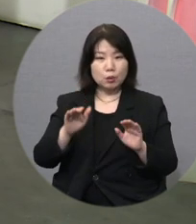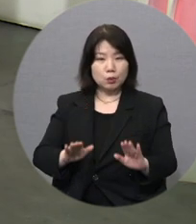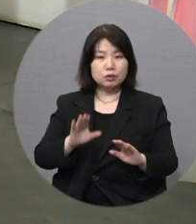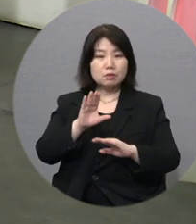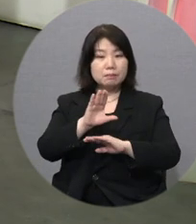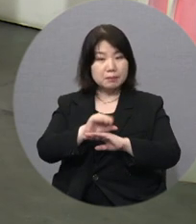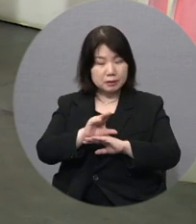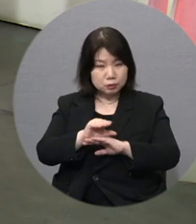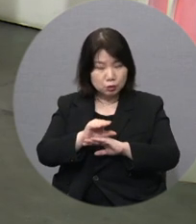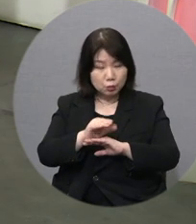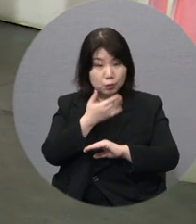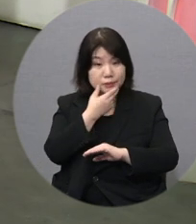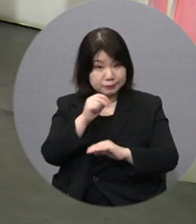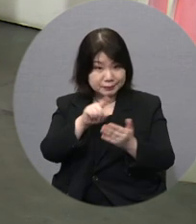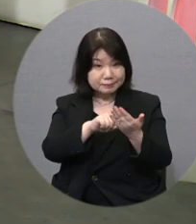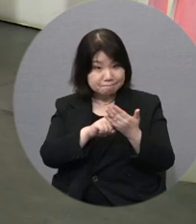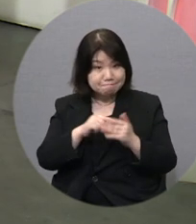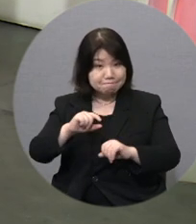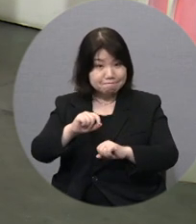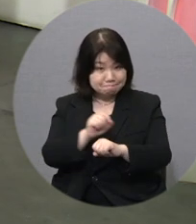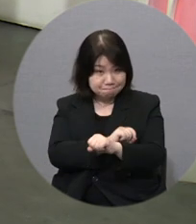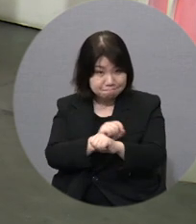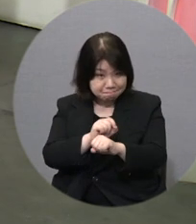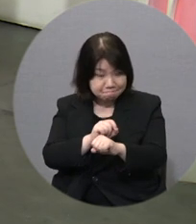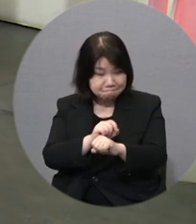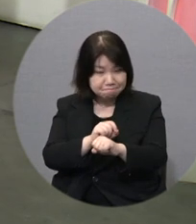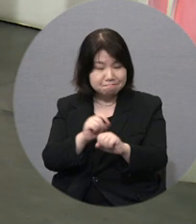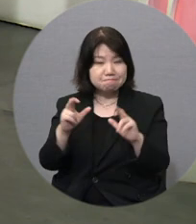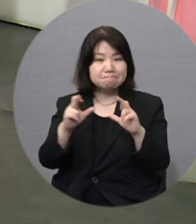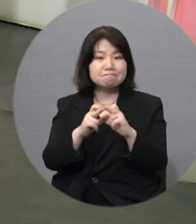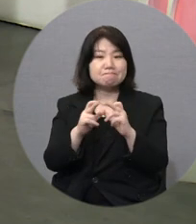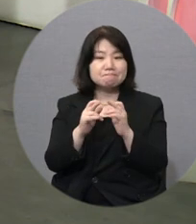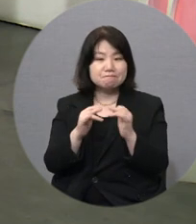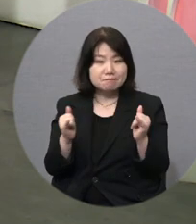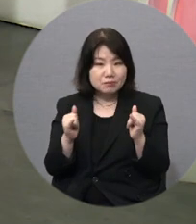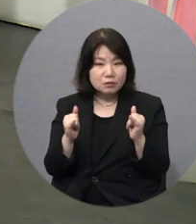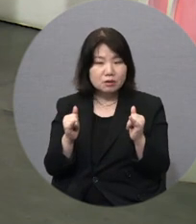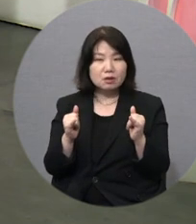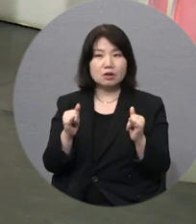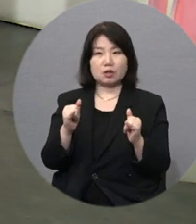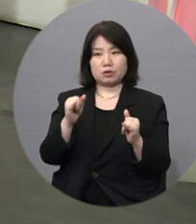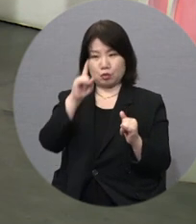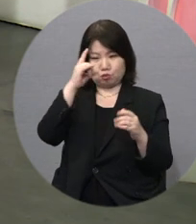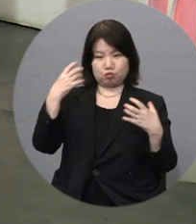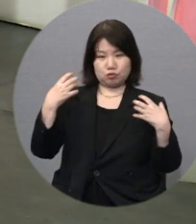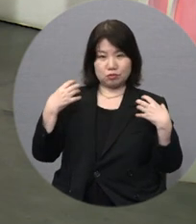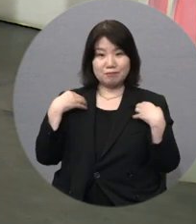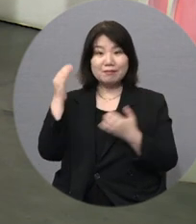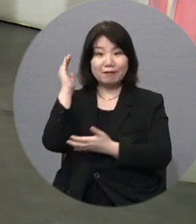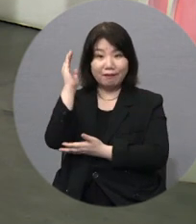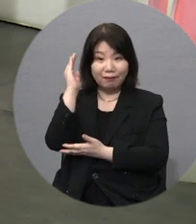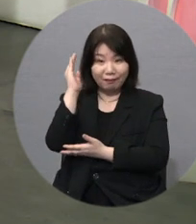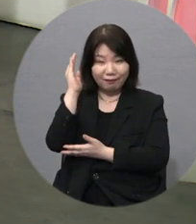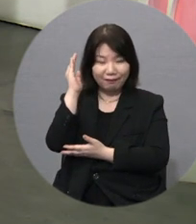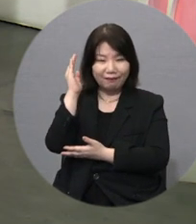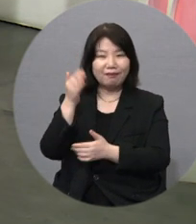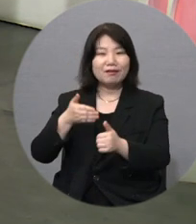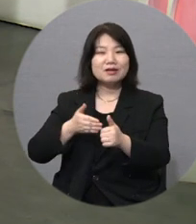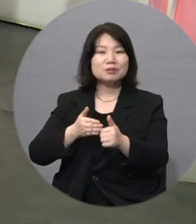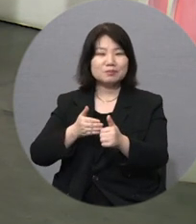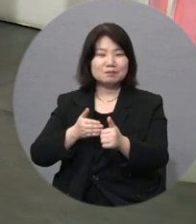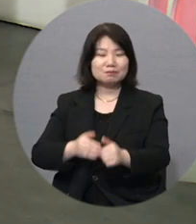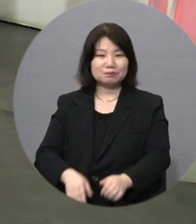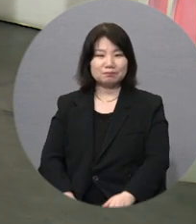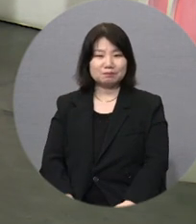방송에 복지에 나오셨으니 또 특별히 한번 우리 뭐 장애인들이든지 아니면 국가 기관에 하실 말씀 한 말씀 이렇게 좀 드려 주시면 좋을 것